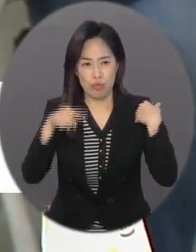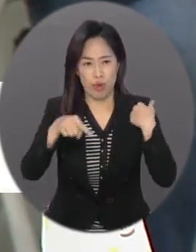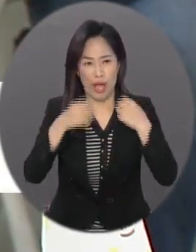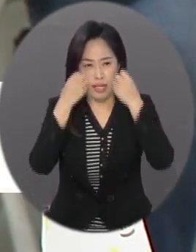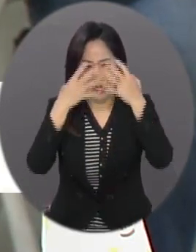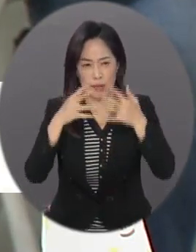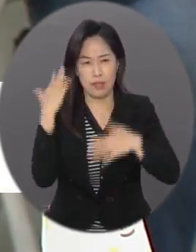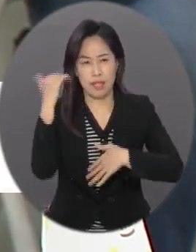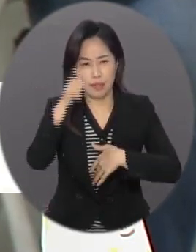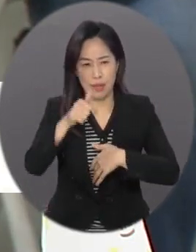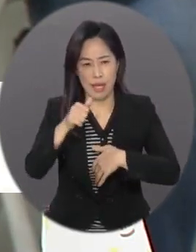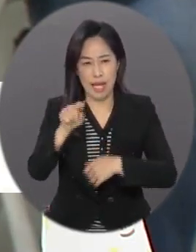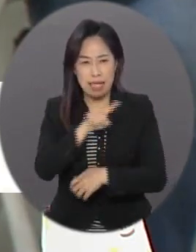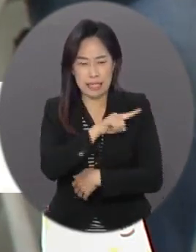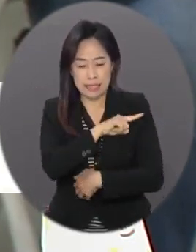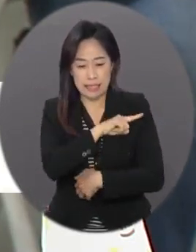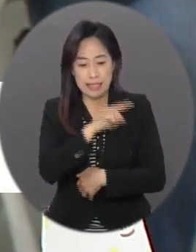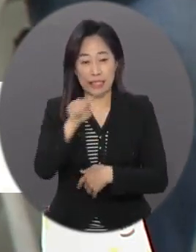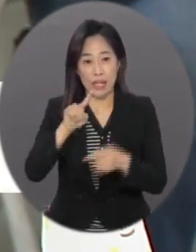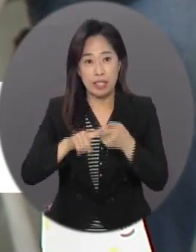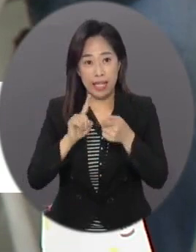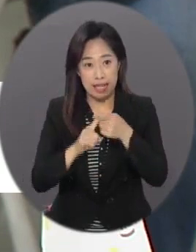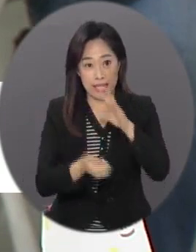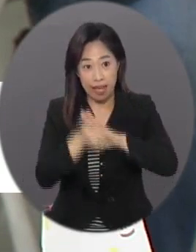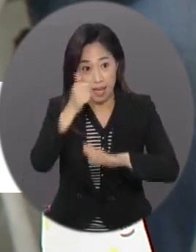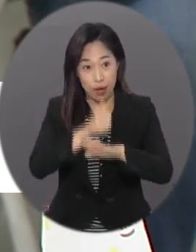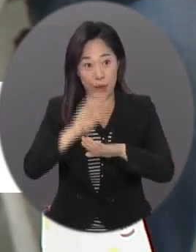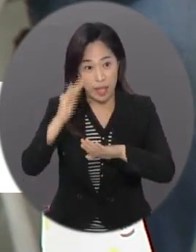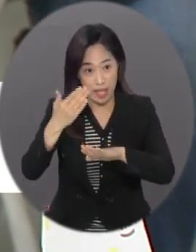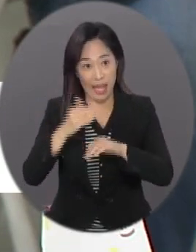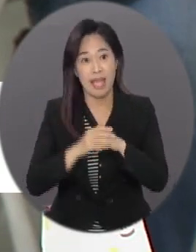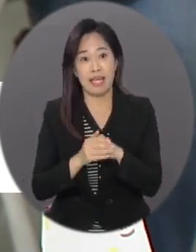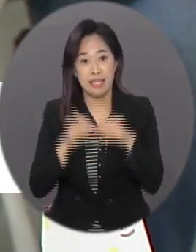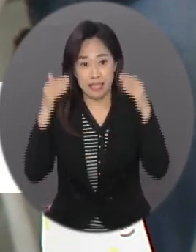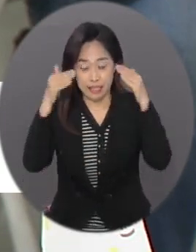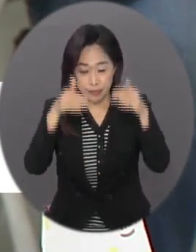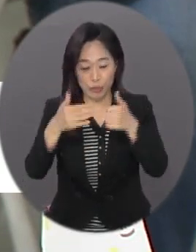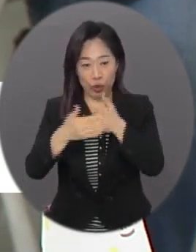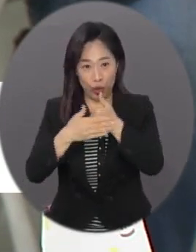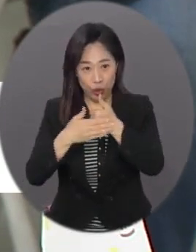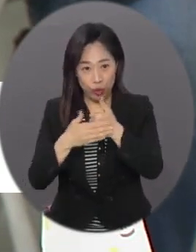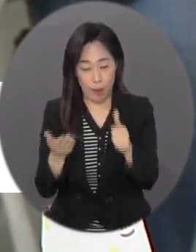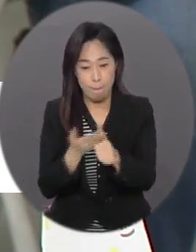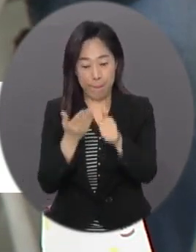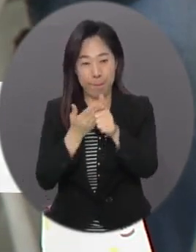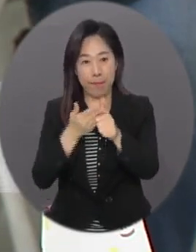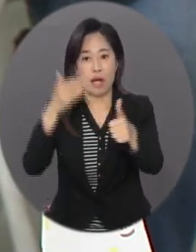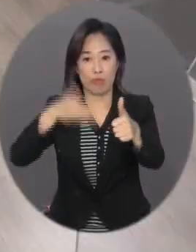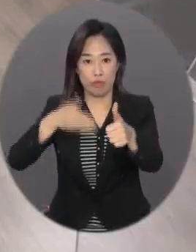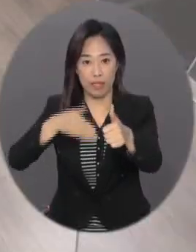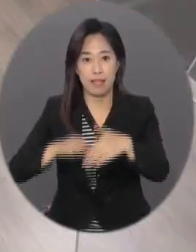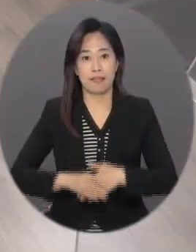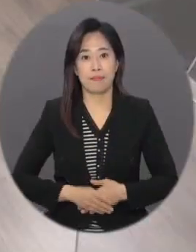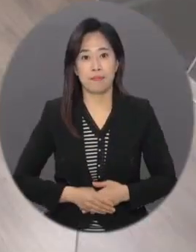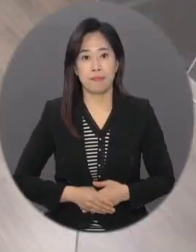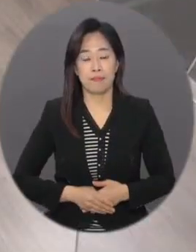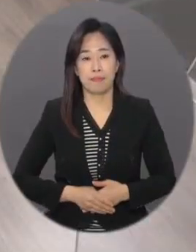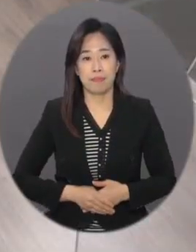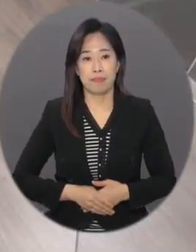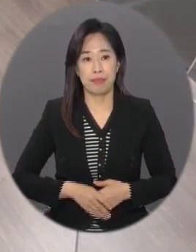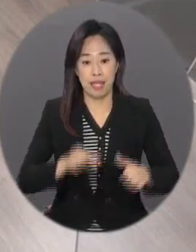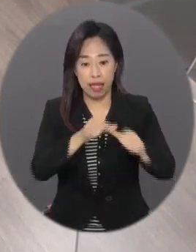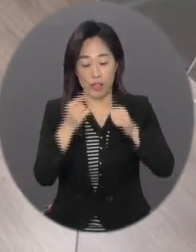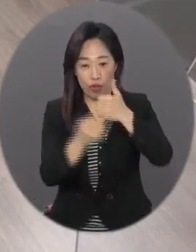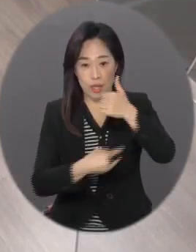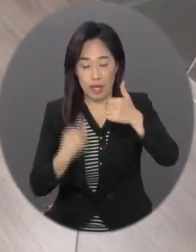큰 역이 암을 어찌 접어 승자가 될 수 있도록 잘 한 번쯤은 집중력으로 도와주시고 걔 주시길 부탁드리겠습니다 일주일